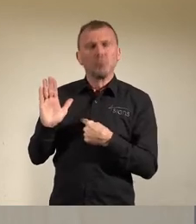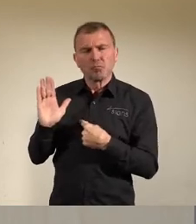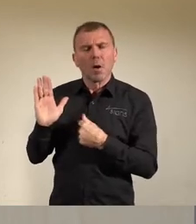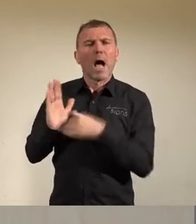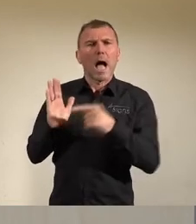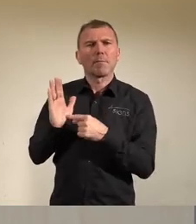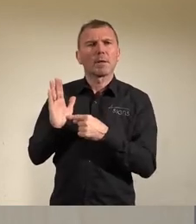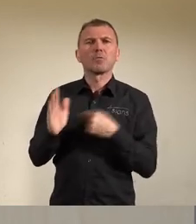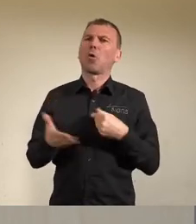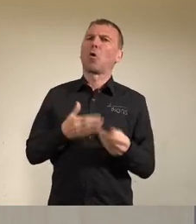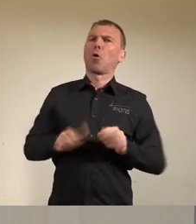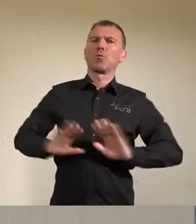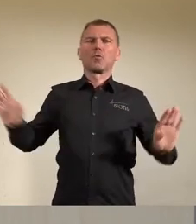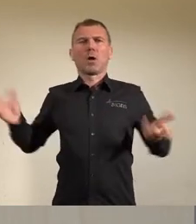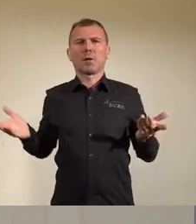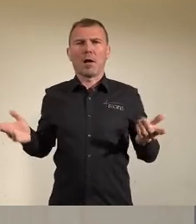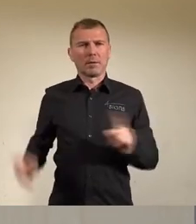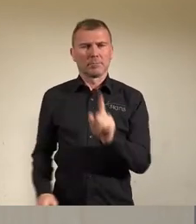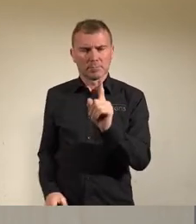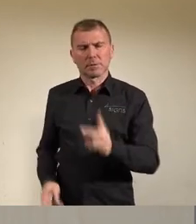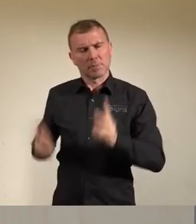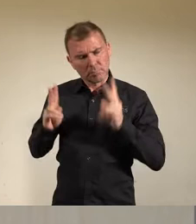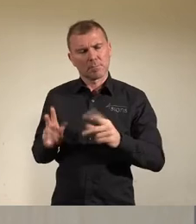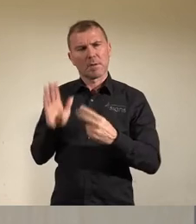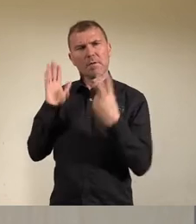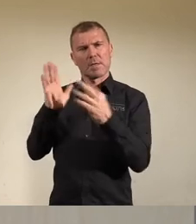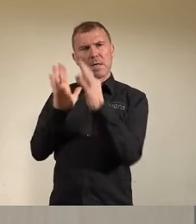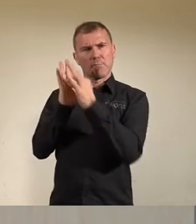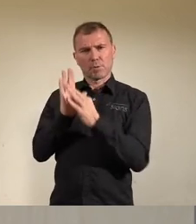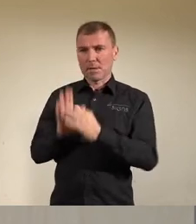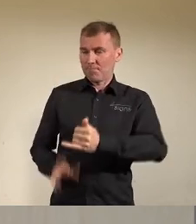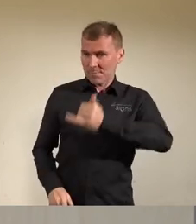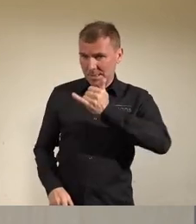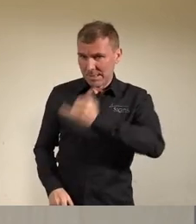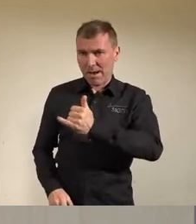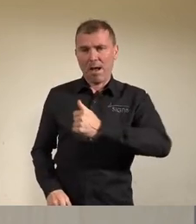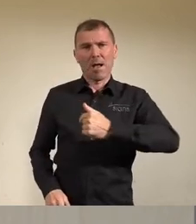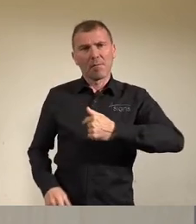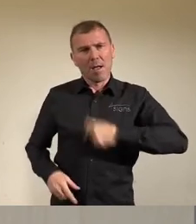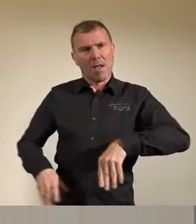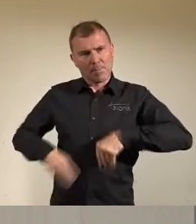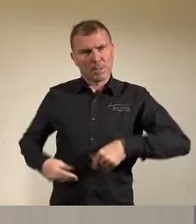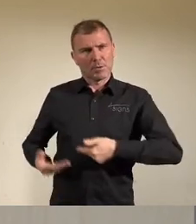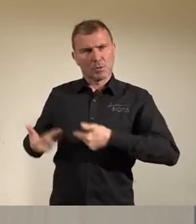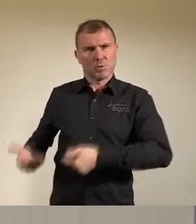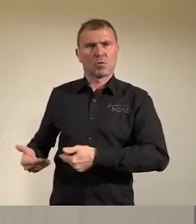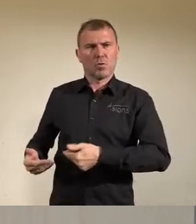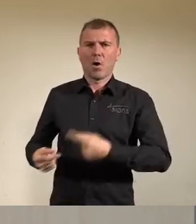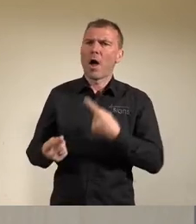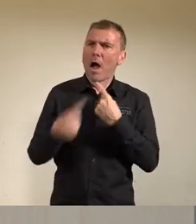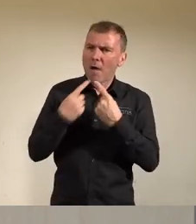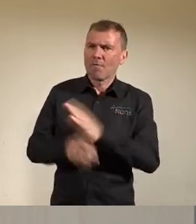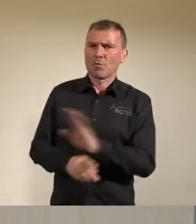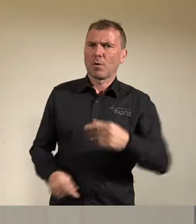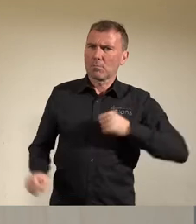dass man sich neutral dazu verhält, sondern dass man halt eben gerade an diesem Punkt sagt, ja, wir stehen dazu, zu dem, was wir versprochen haben, und